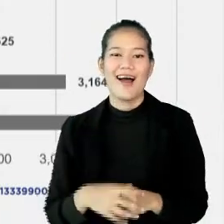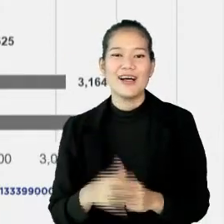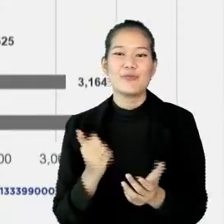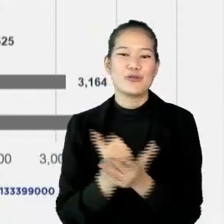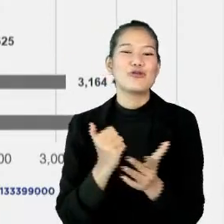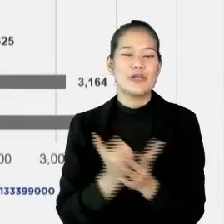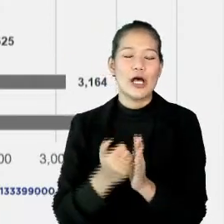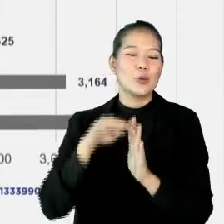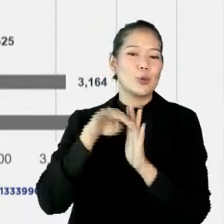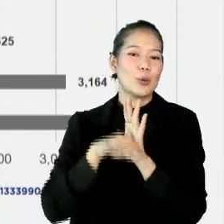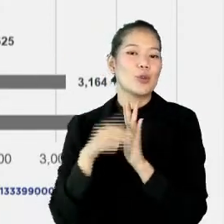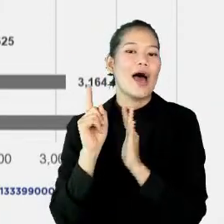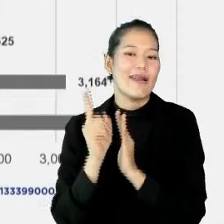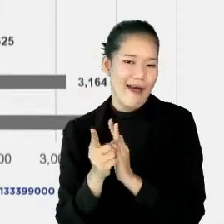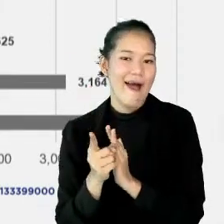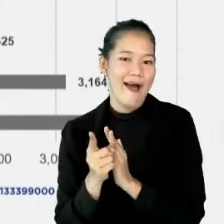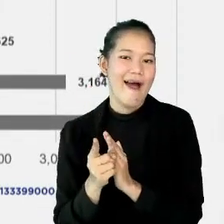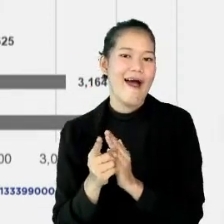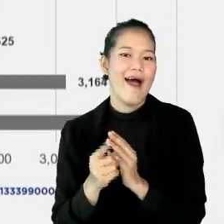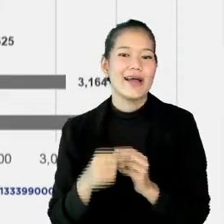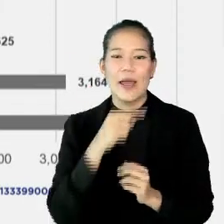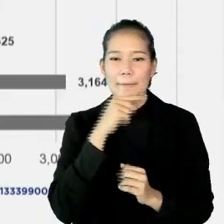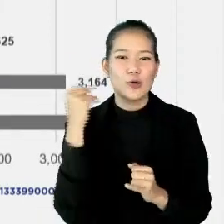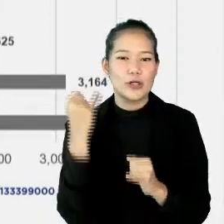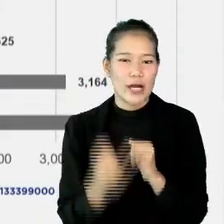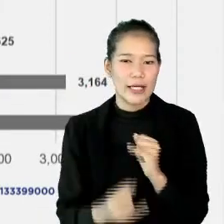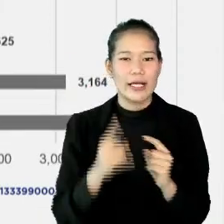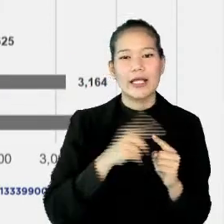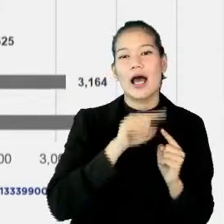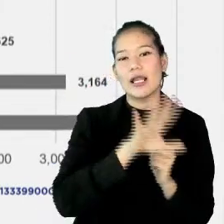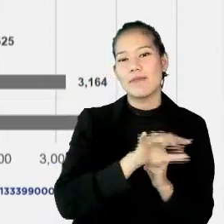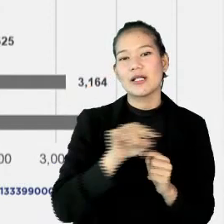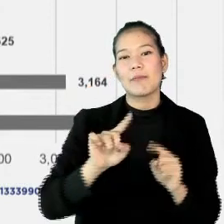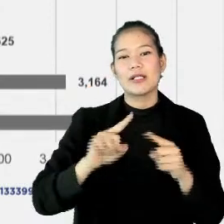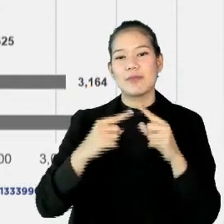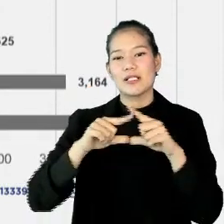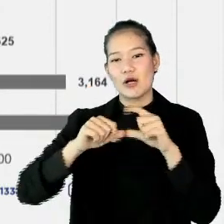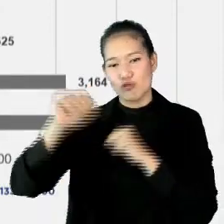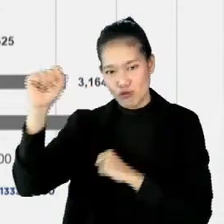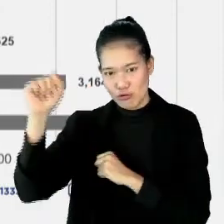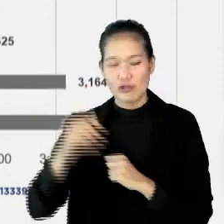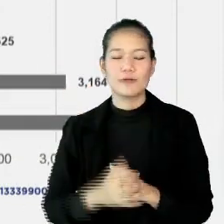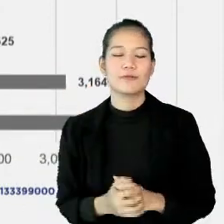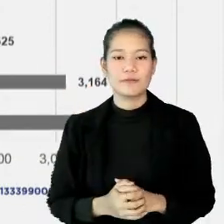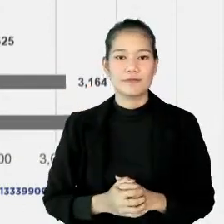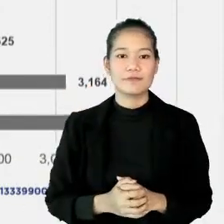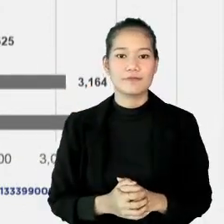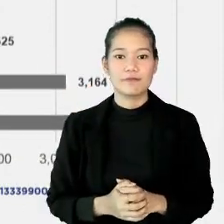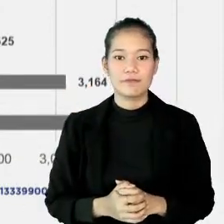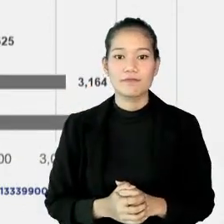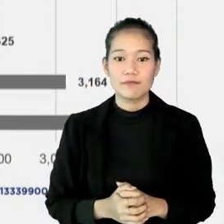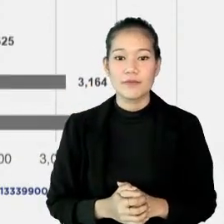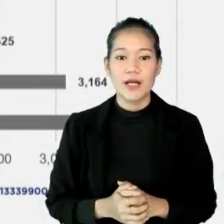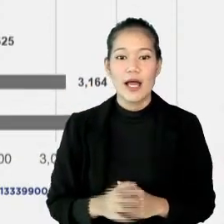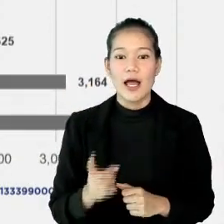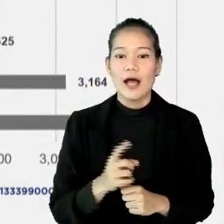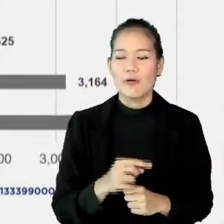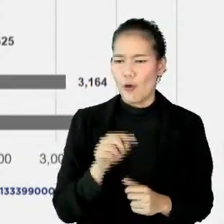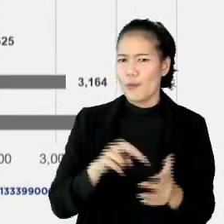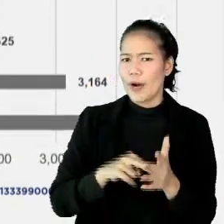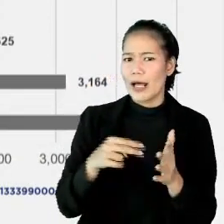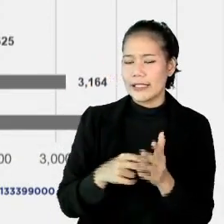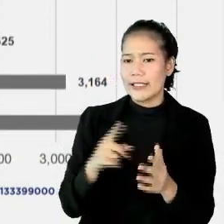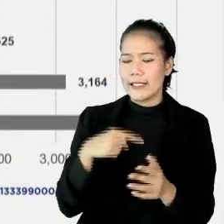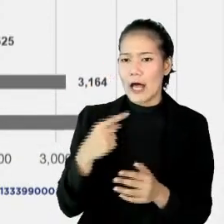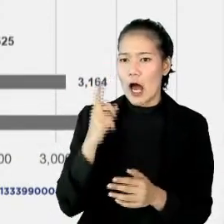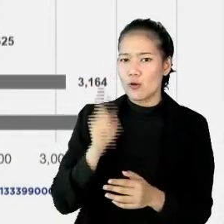mulai ada penurunan di pekan terakhir yang kita lihat tanggal 5 sampai 11 Agustus. Jadi kita mesti mengerti lagi, di